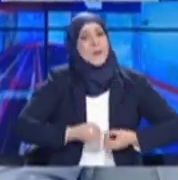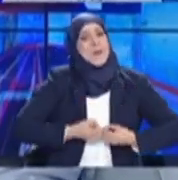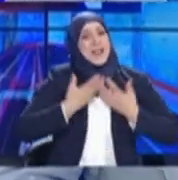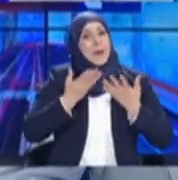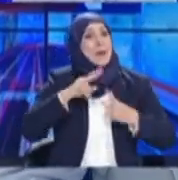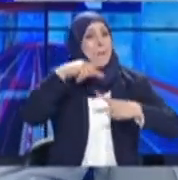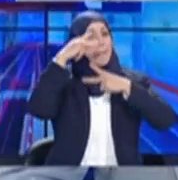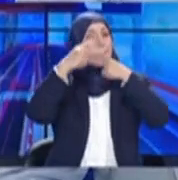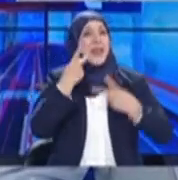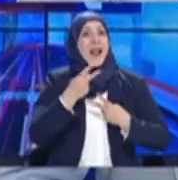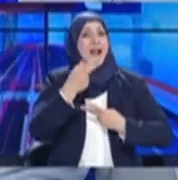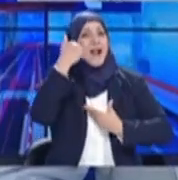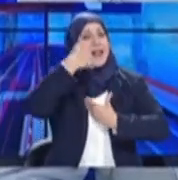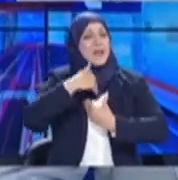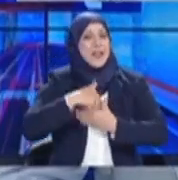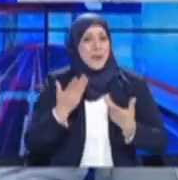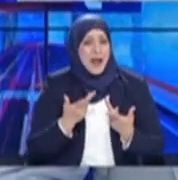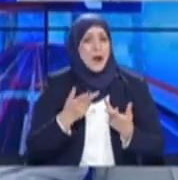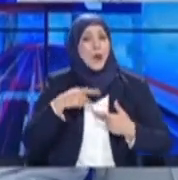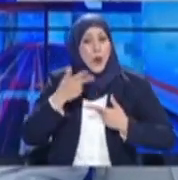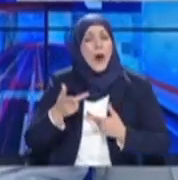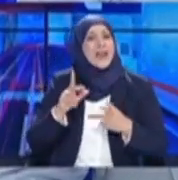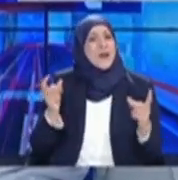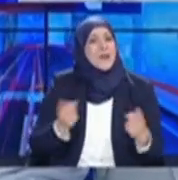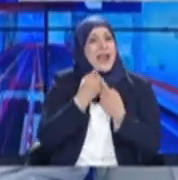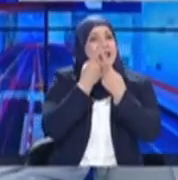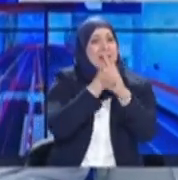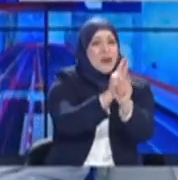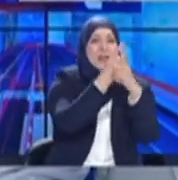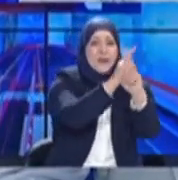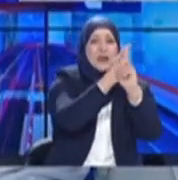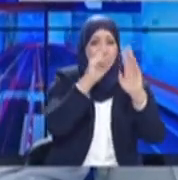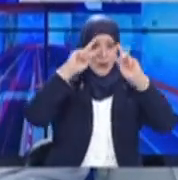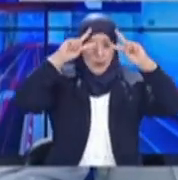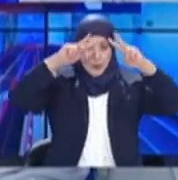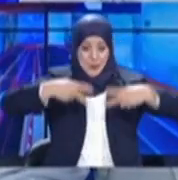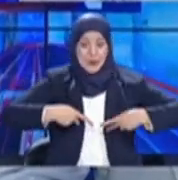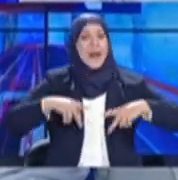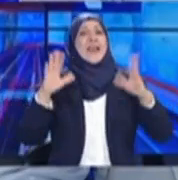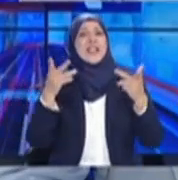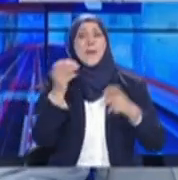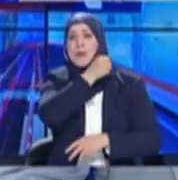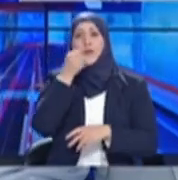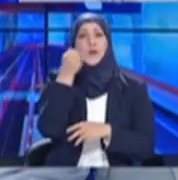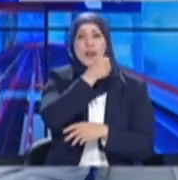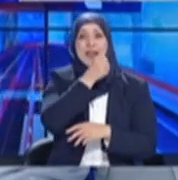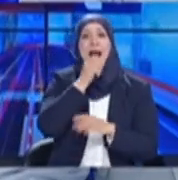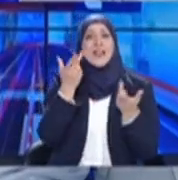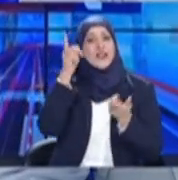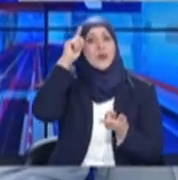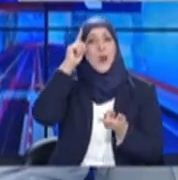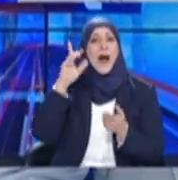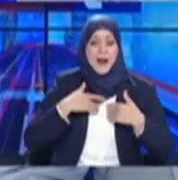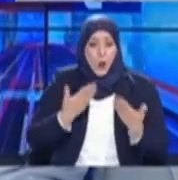وهل يزرع في ذلك نفس المقاومه اه فيروس ما نعرف حتى اه علميا